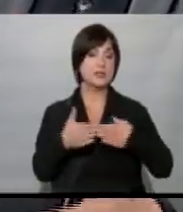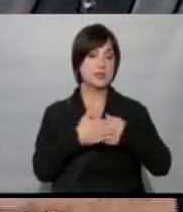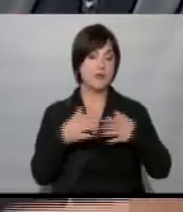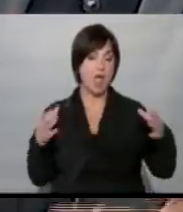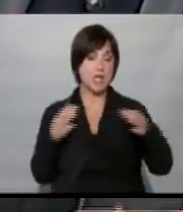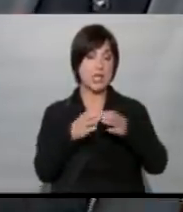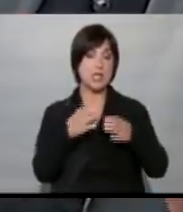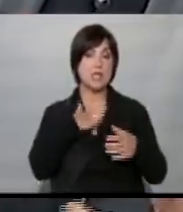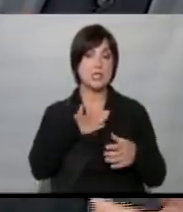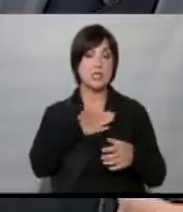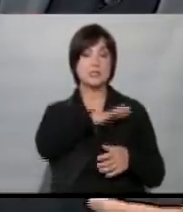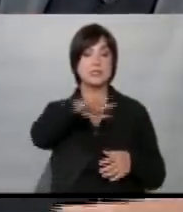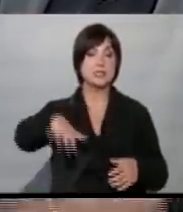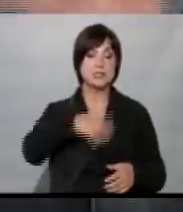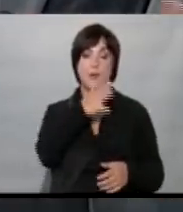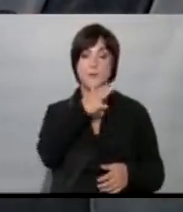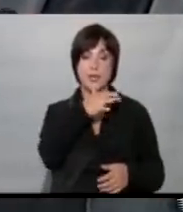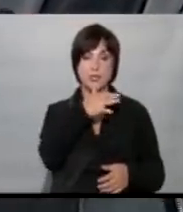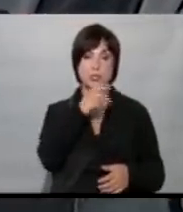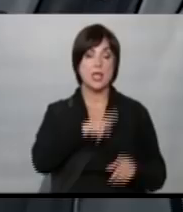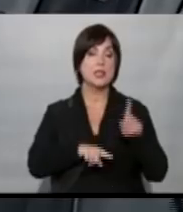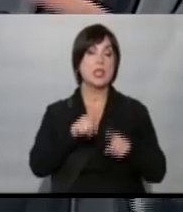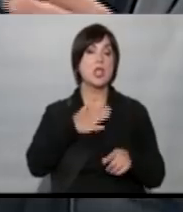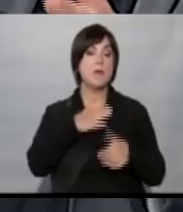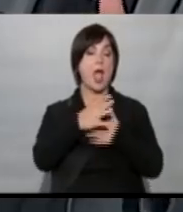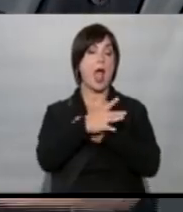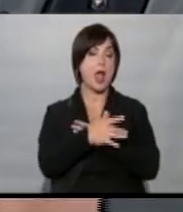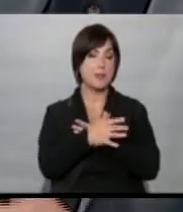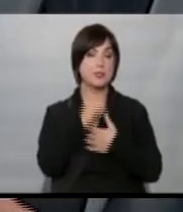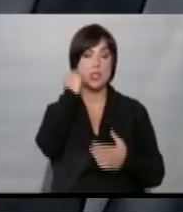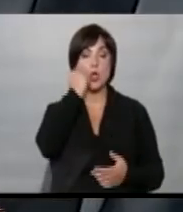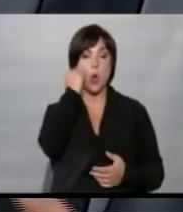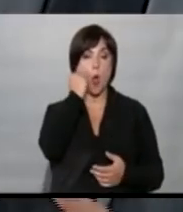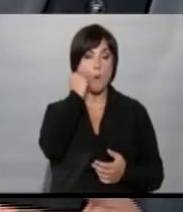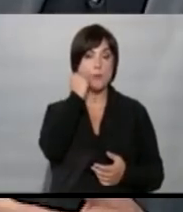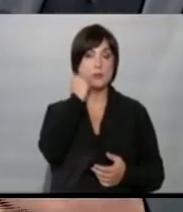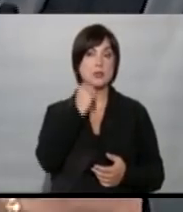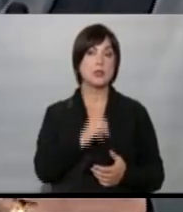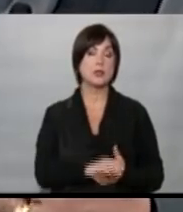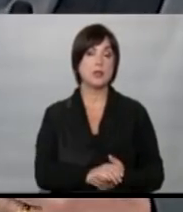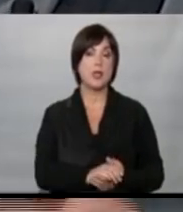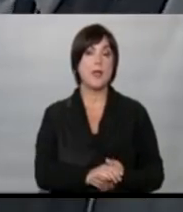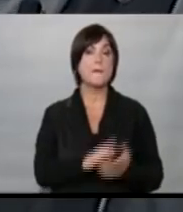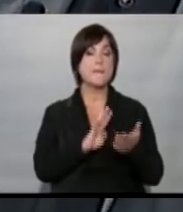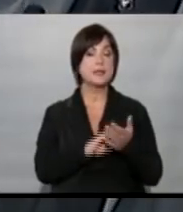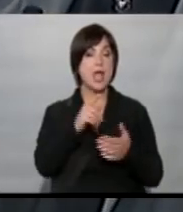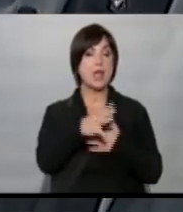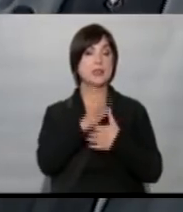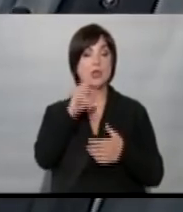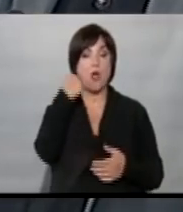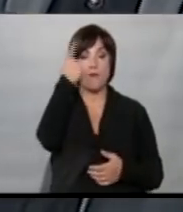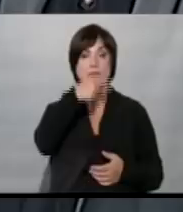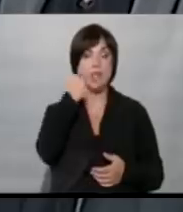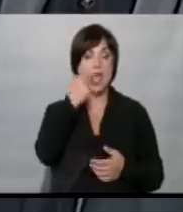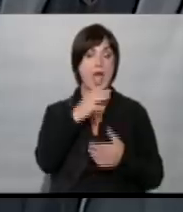гето, ние сме сите македонци или не знам, некој може би има албанци или роми, мерсел е албанец. Неговиот идентитет